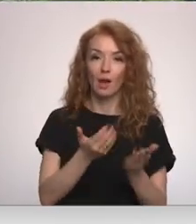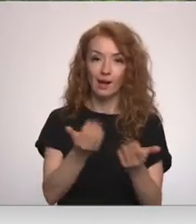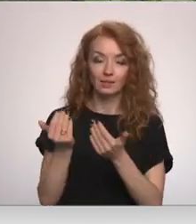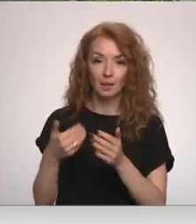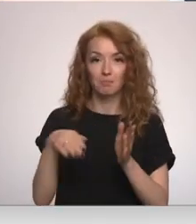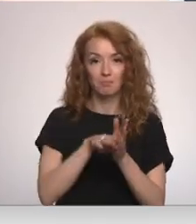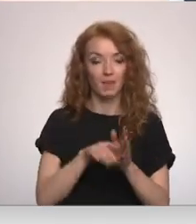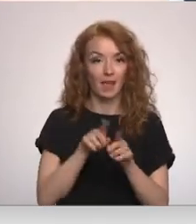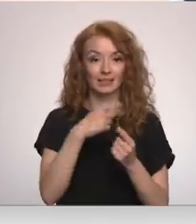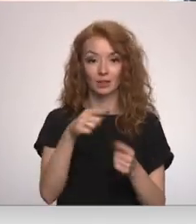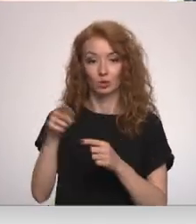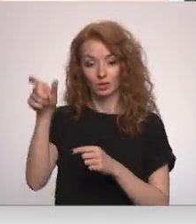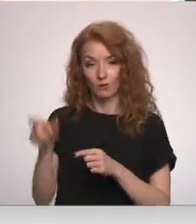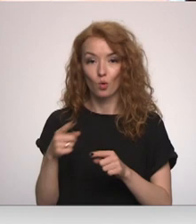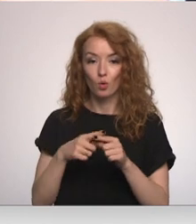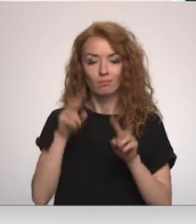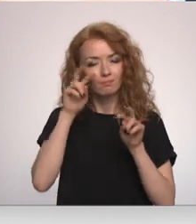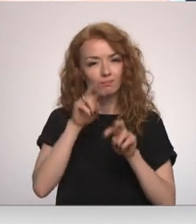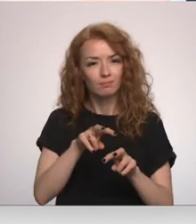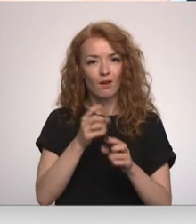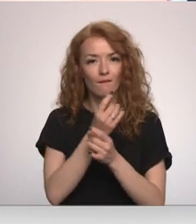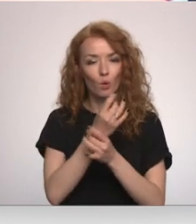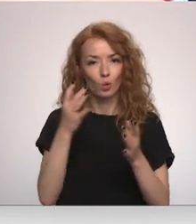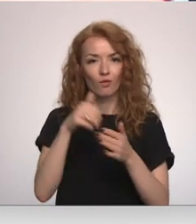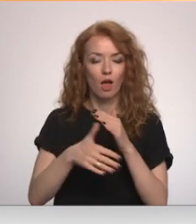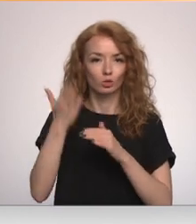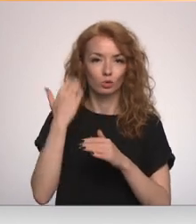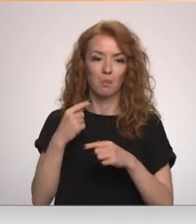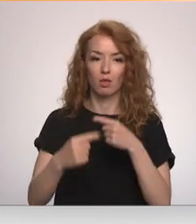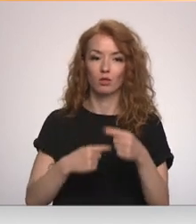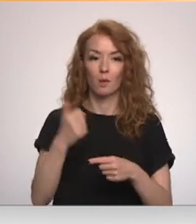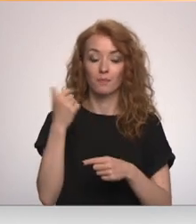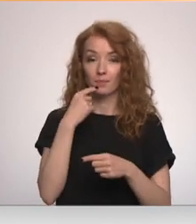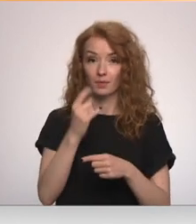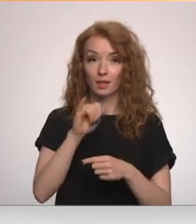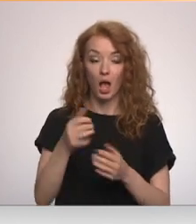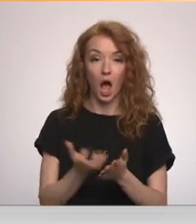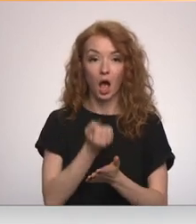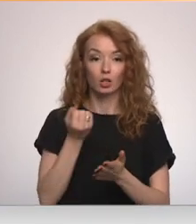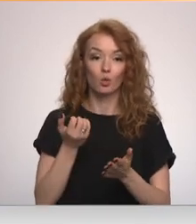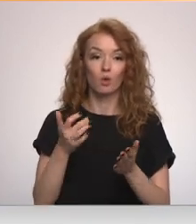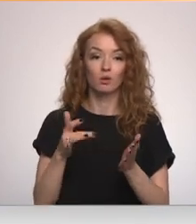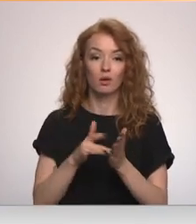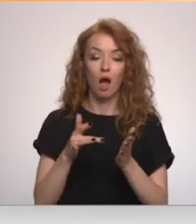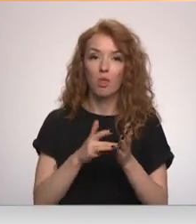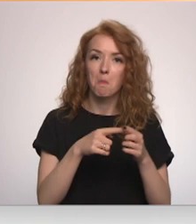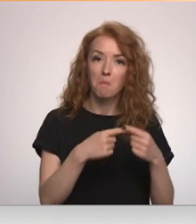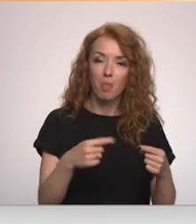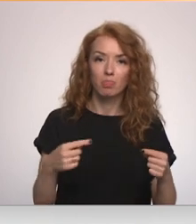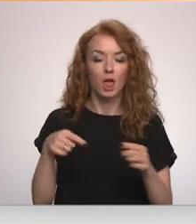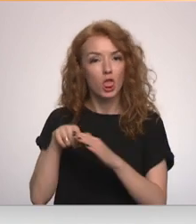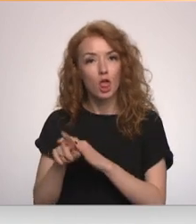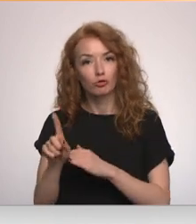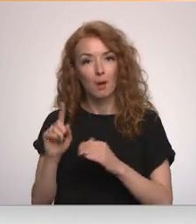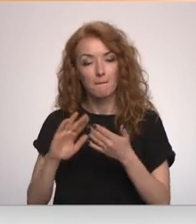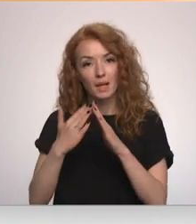pievienoties arī citus un izzināt vēstures un kultūras mantojumu kopā. Piemēram, jotrūt kaut kāda monta, vai no īkšpusī pils, vai